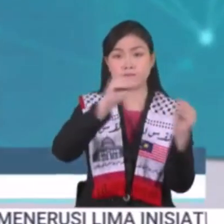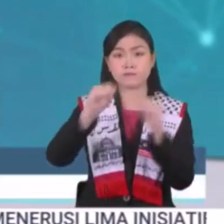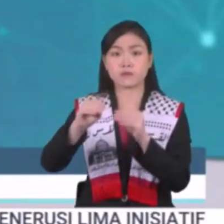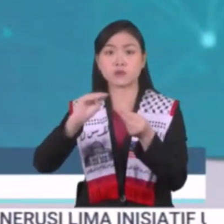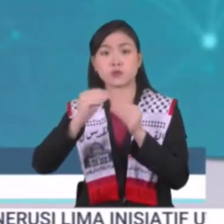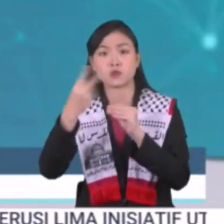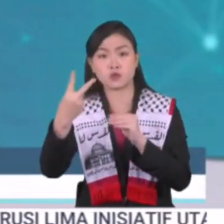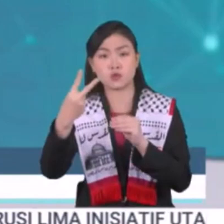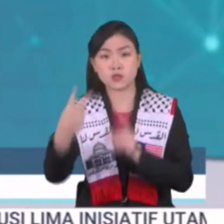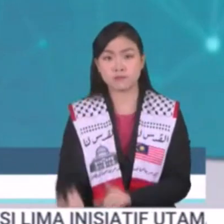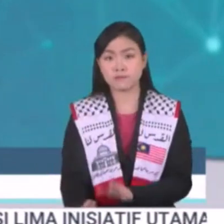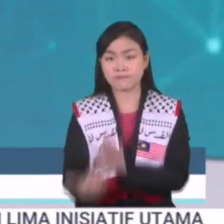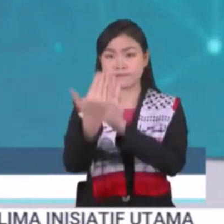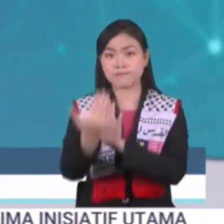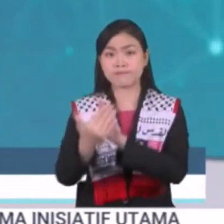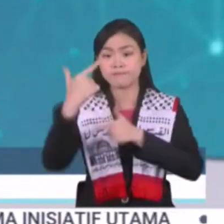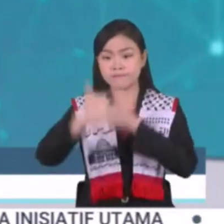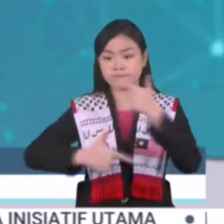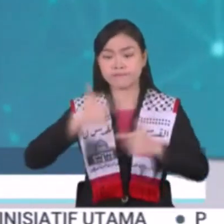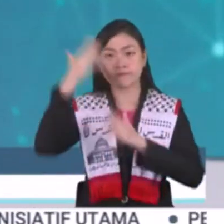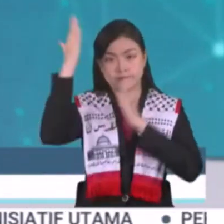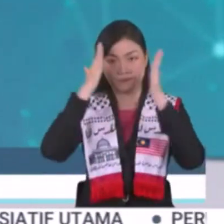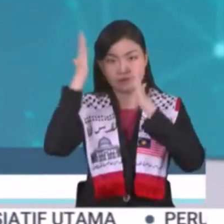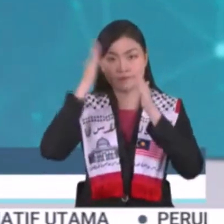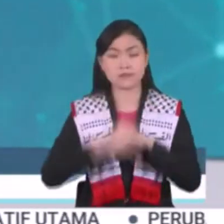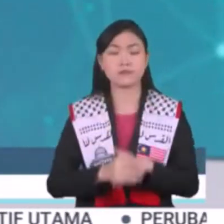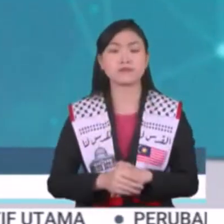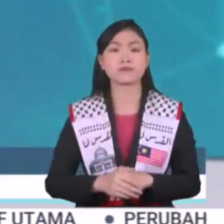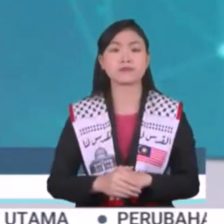bagi menghadapi saingan Liga Malaysia musim ini.